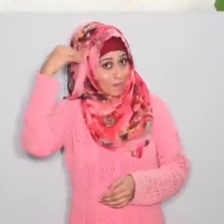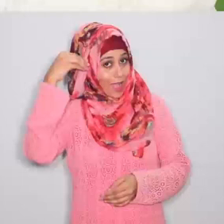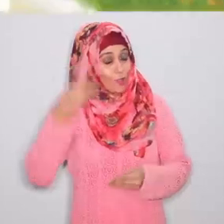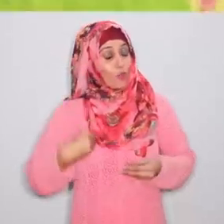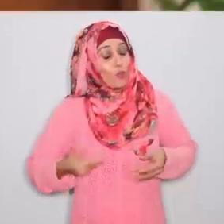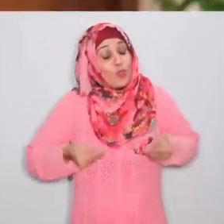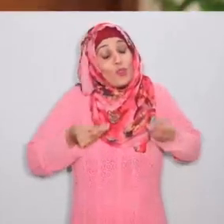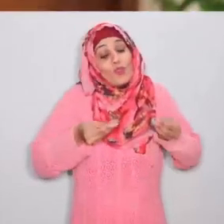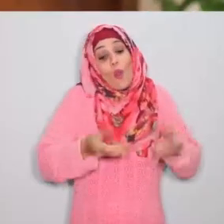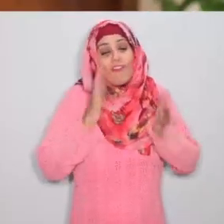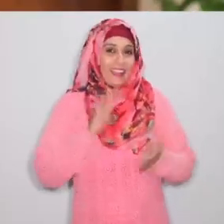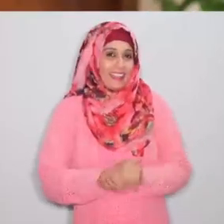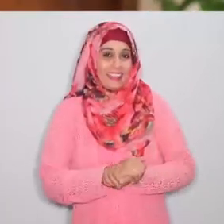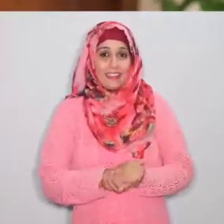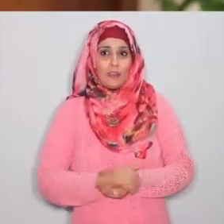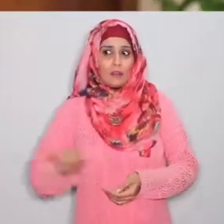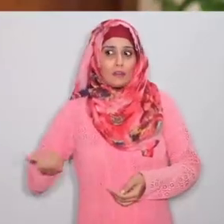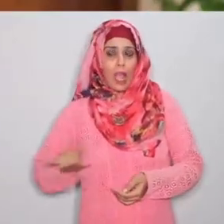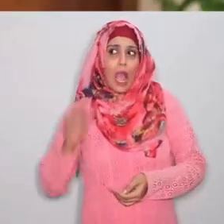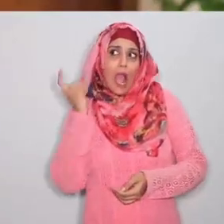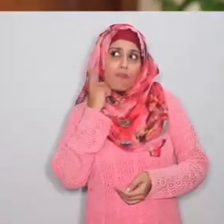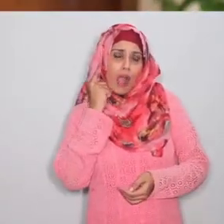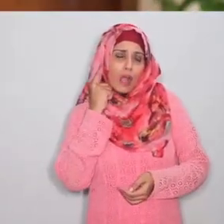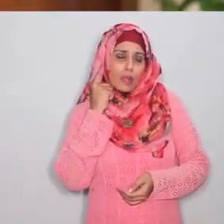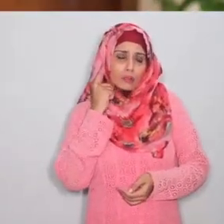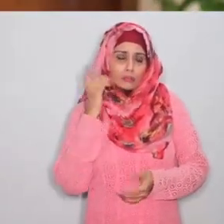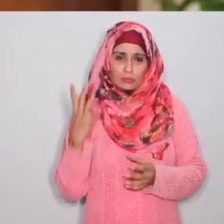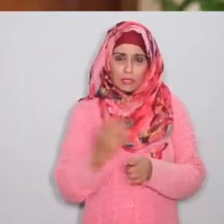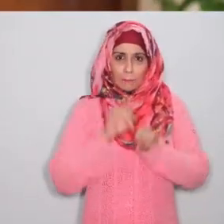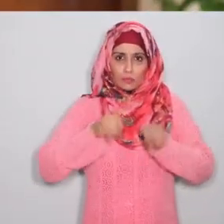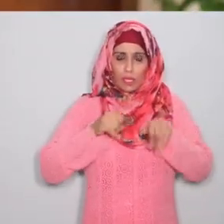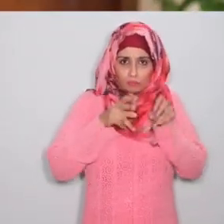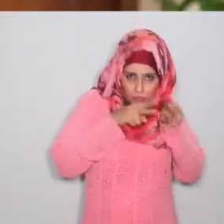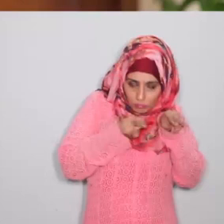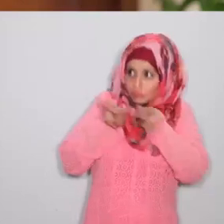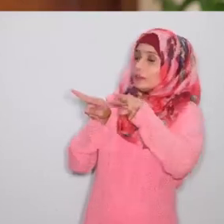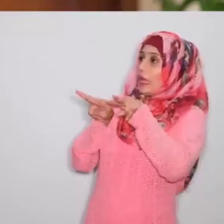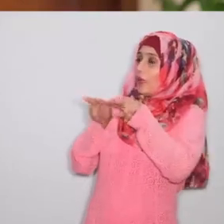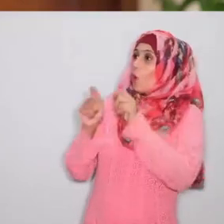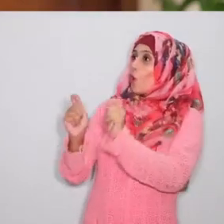लिए है। इतने में करीब से एक आवाज आई, सबने मुड़कर देखा तो